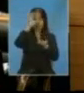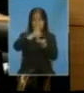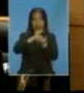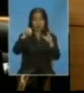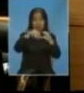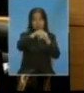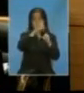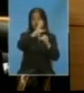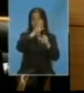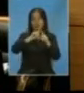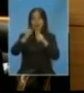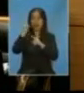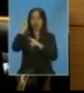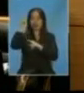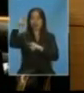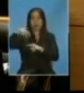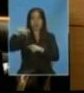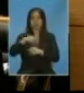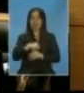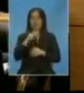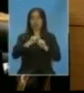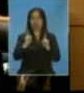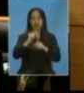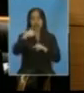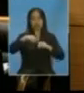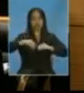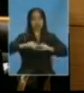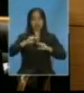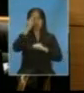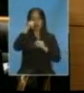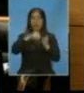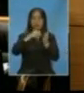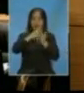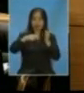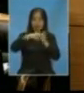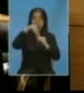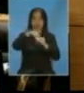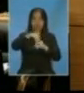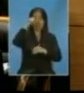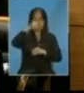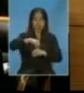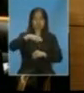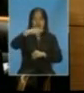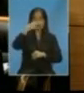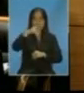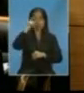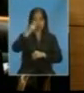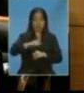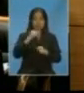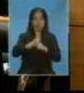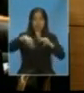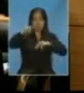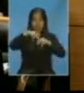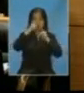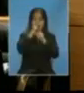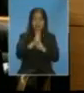เฉลิมอยากให้เราทำไงครับว่าเราเป็นนักการเมืองจากการเลือกตั้งแต่เรากล้าหาญพอที่จะให้พวกเรากันเองมีวินั